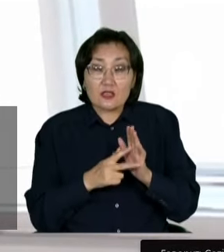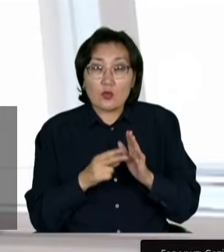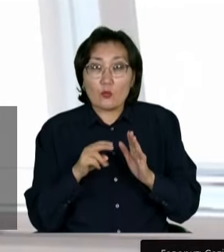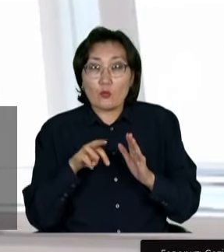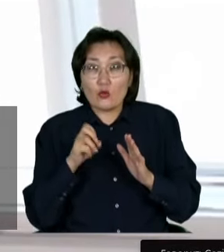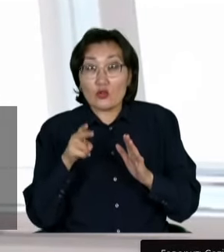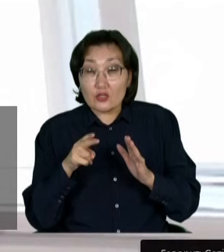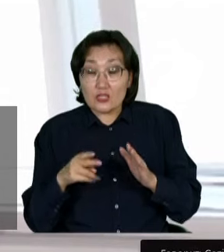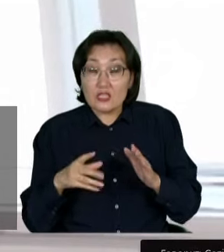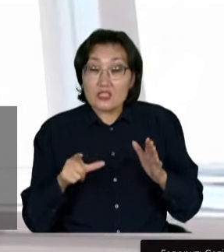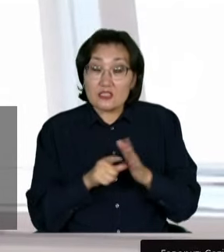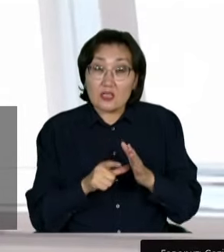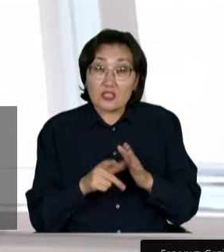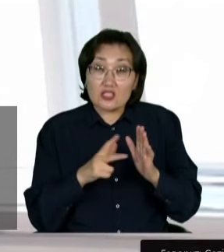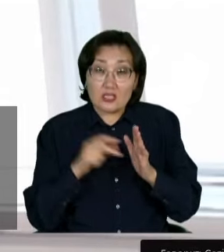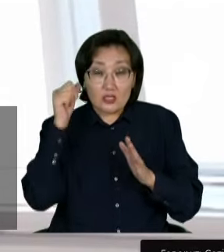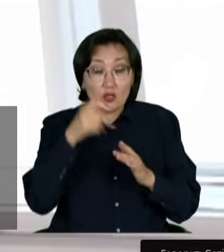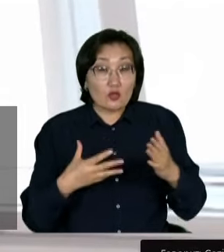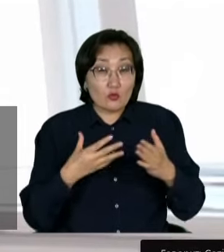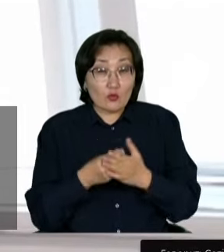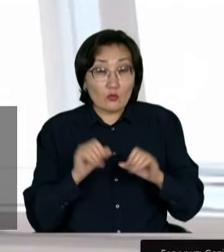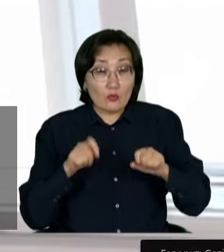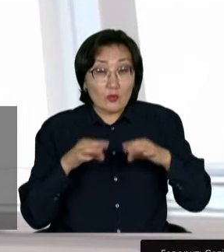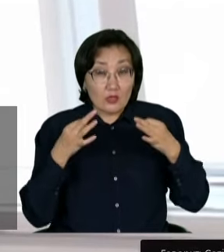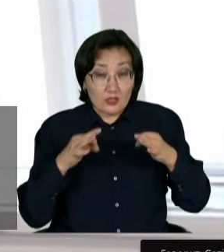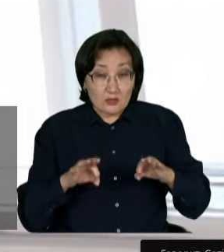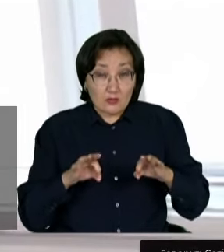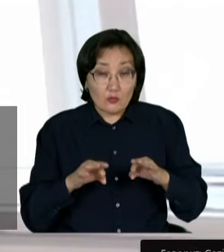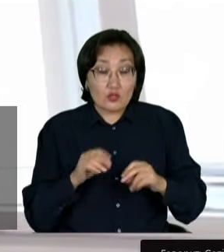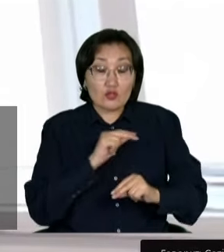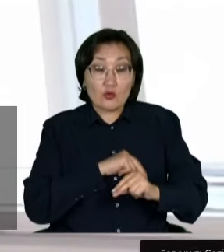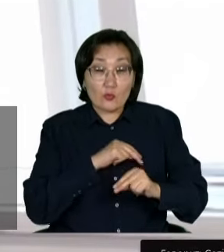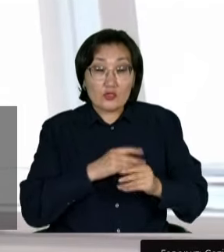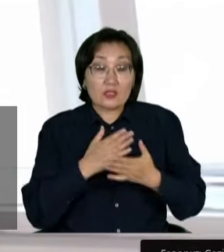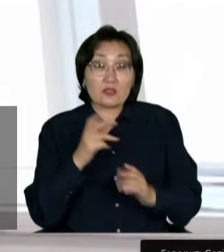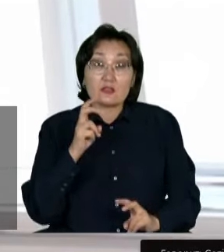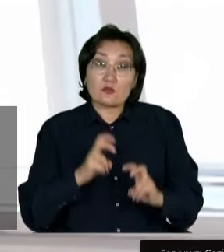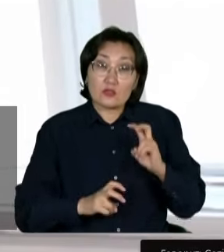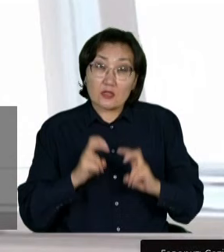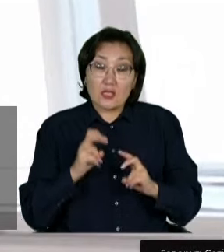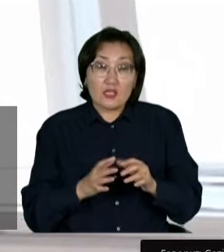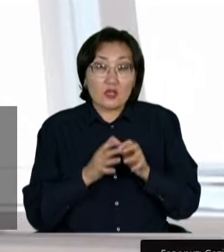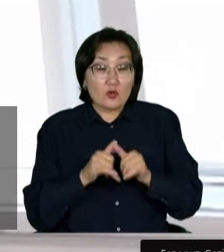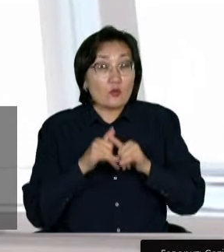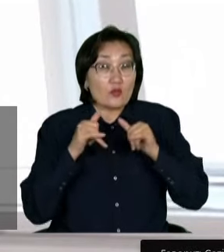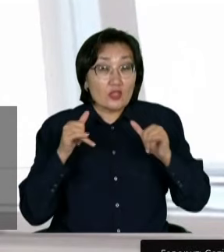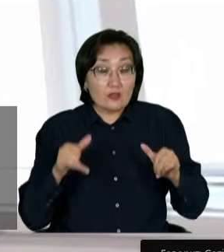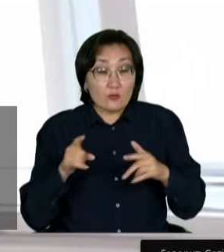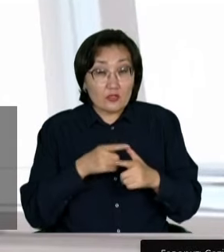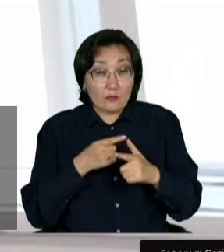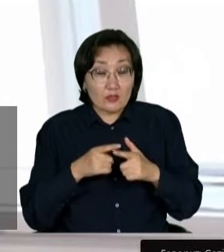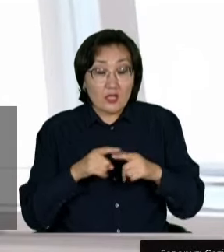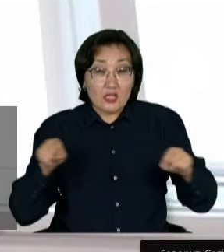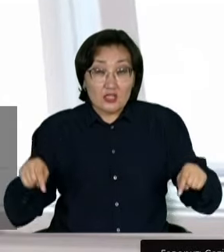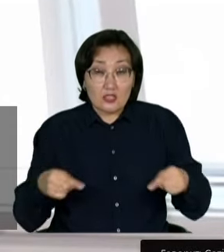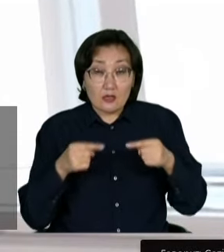төлеуден босату мүмкіндігі қарастырылған. Тағы да жұмыс істеп тұрған өндірістерді кеңейту және немесе